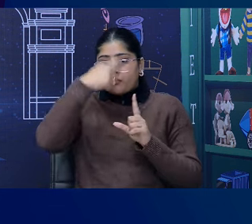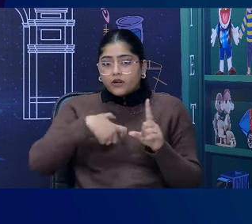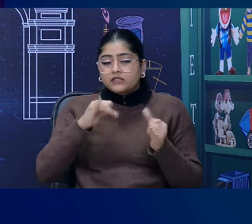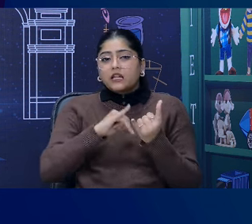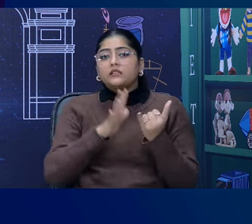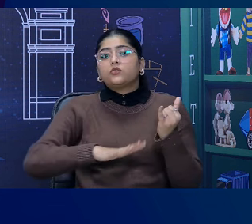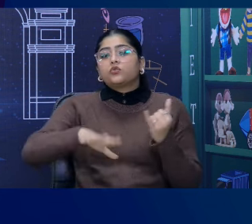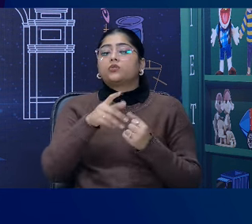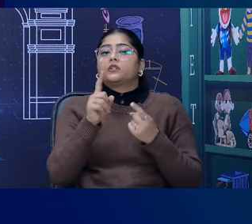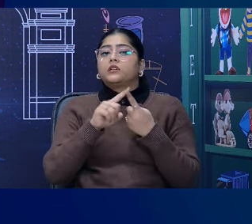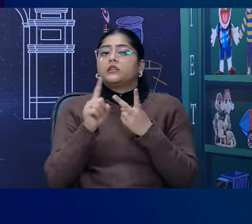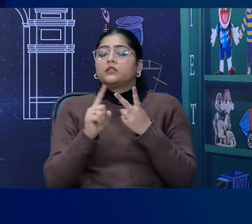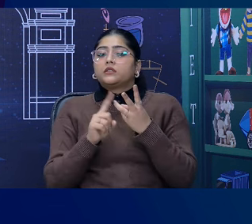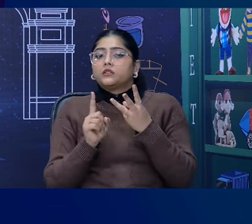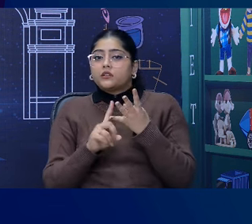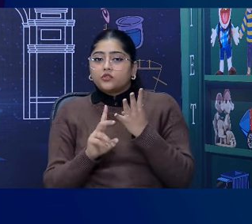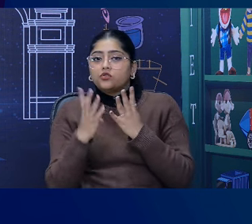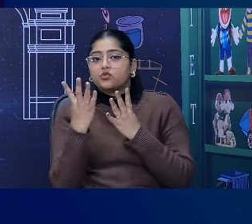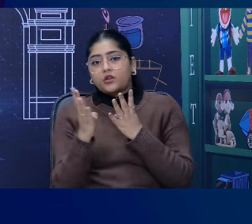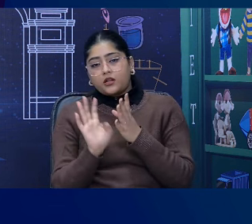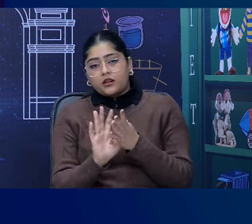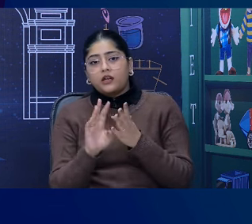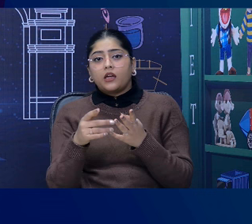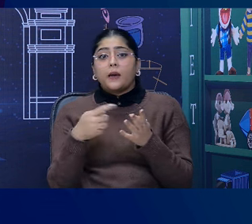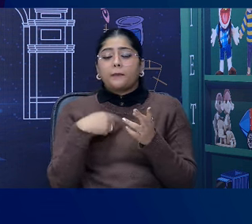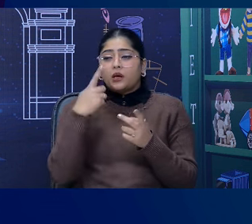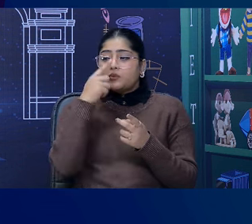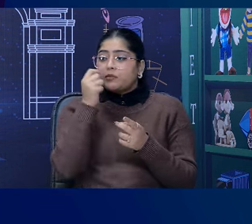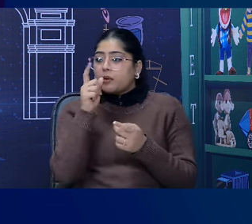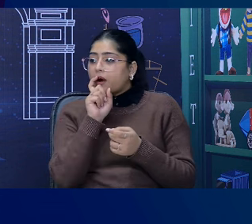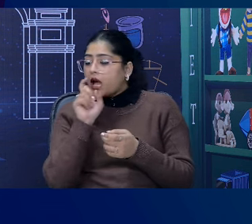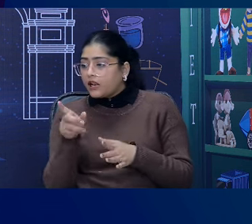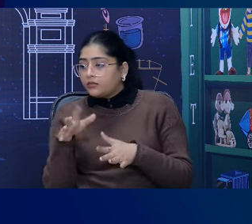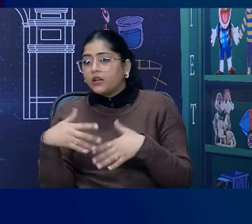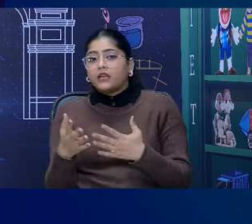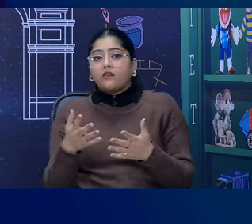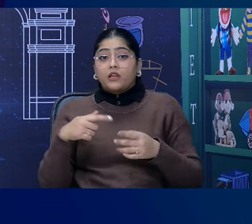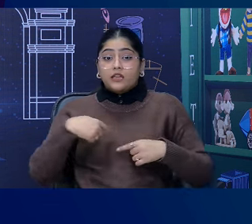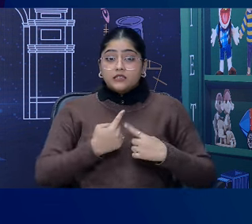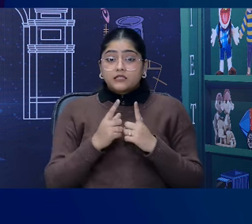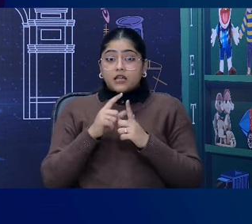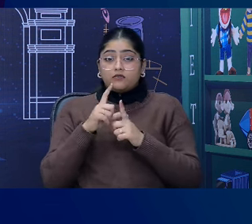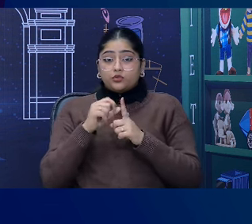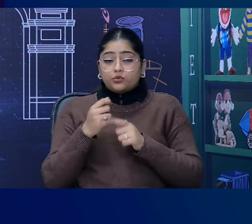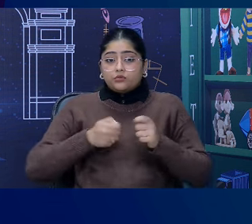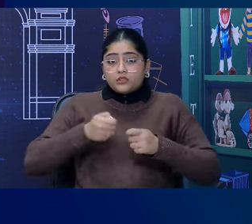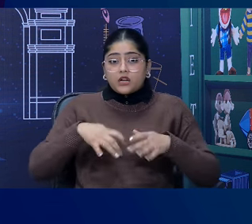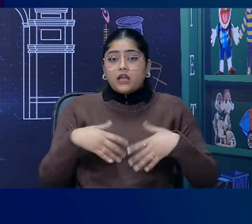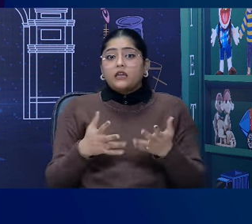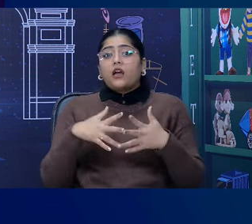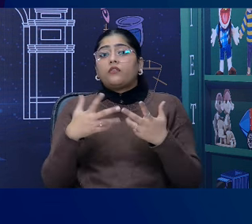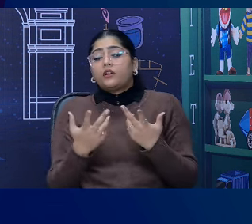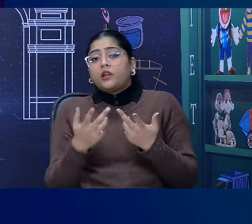लेनी है अपना दिमाग लगाना है ताकत लगानी है या सोसाइटी की हेल्प चाहिए कैसे उस सिचुएशन को डील